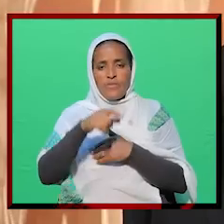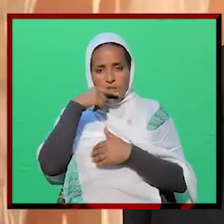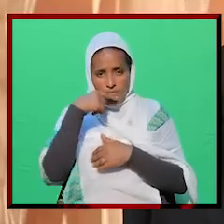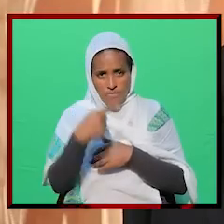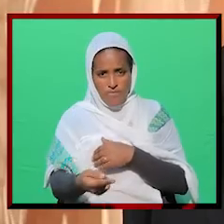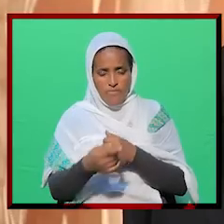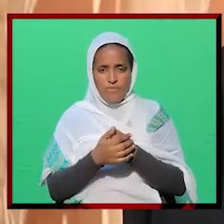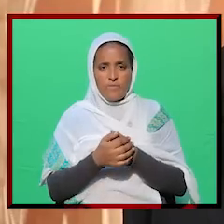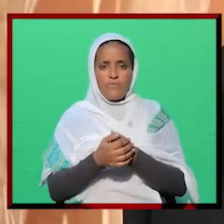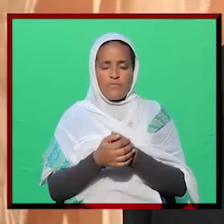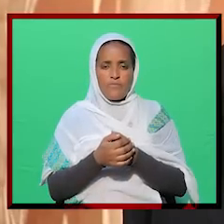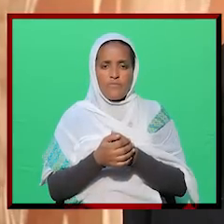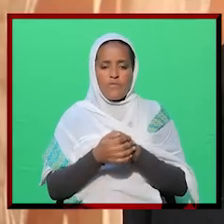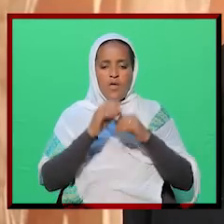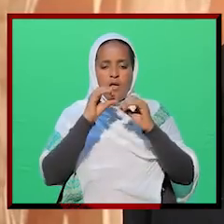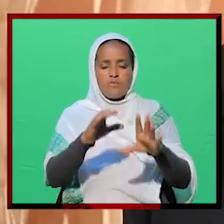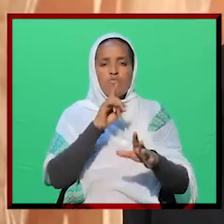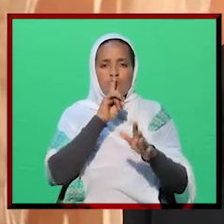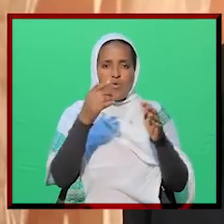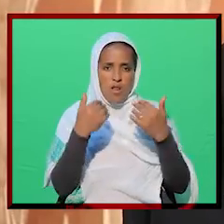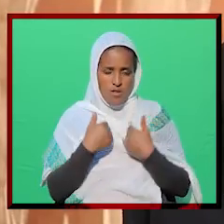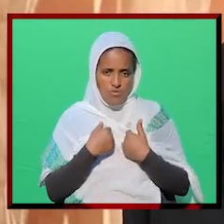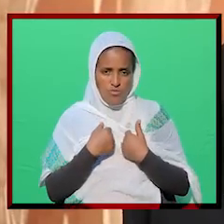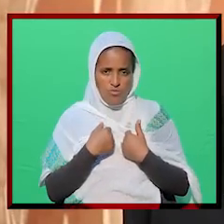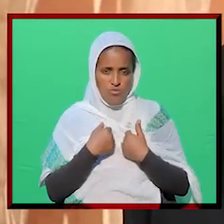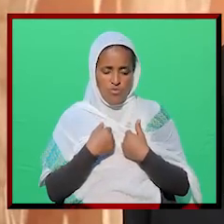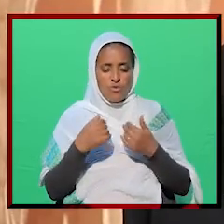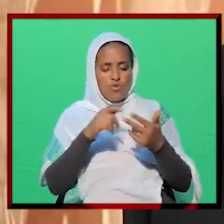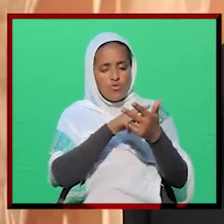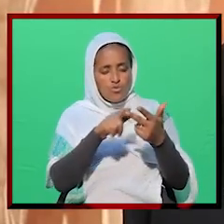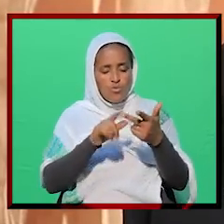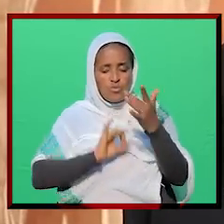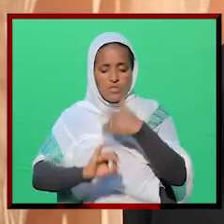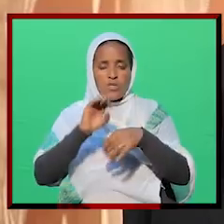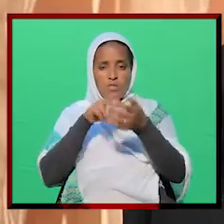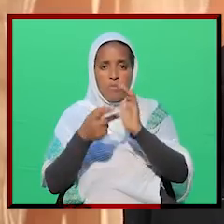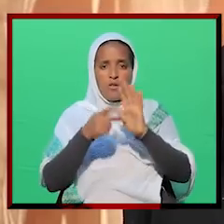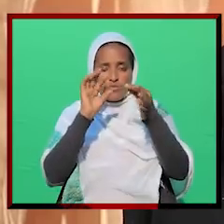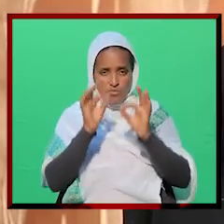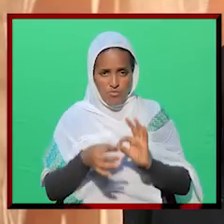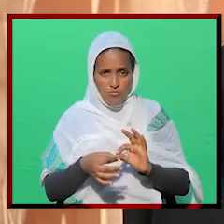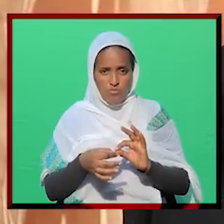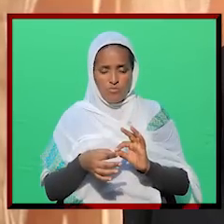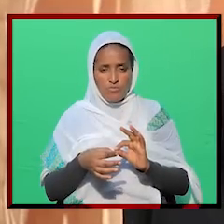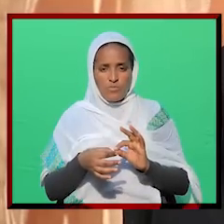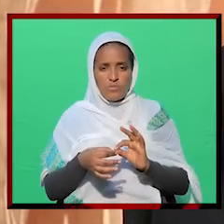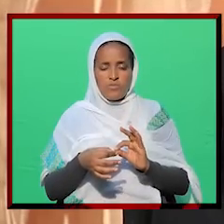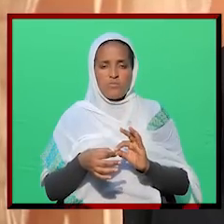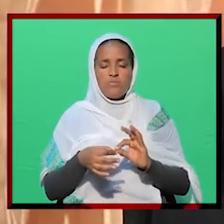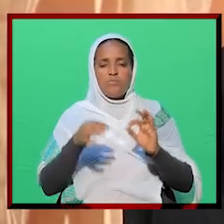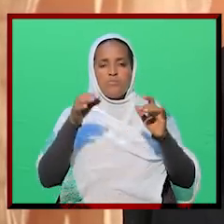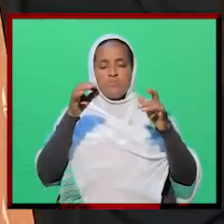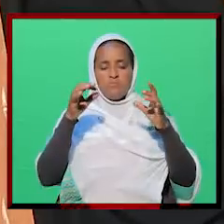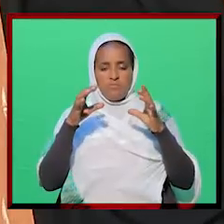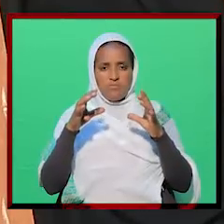ሲሄዱ የራሳቸው የሆነ ጸጋዎች ምንት አለ ጥቃቶች ምንት